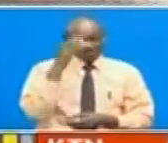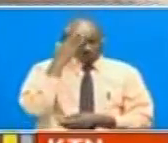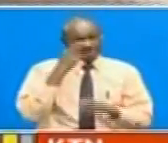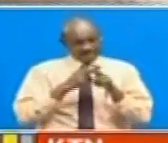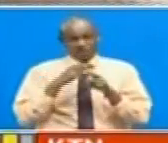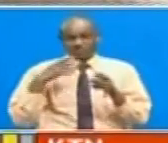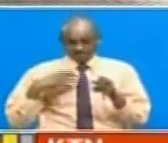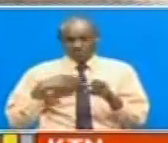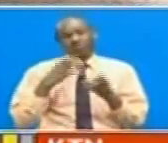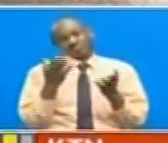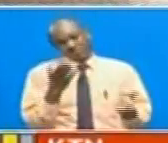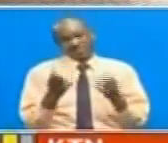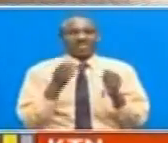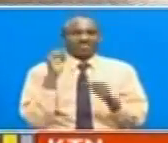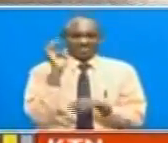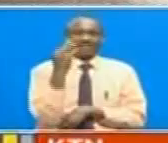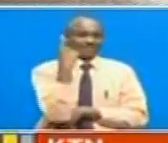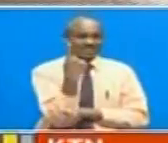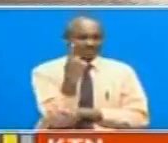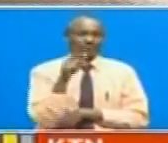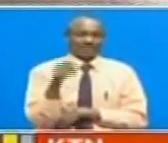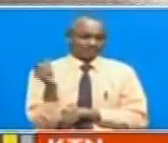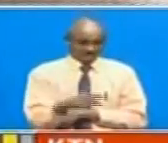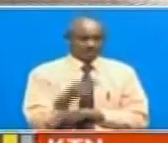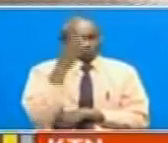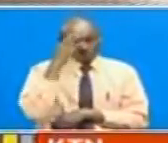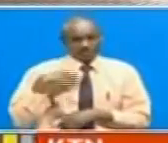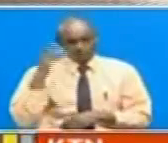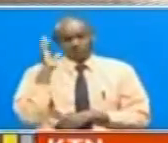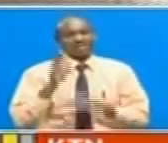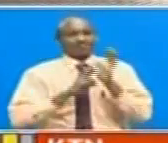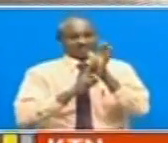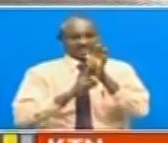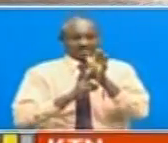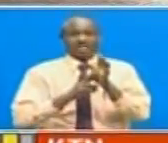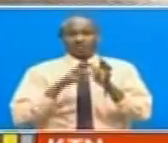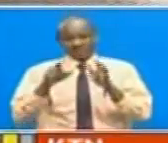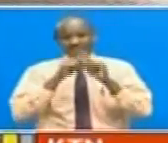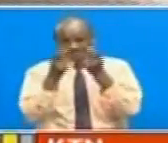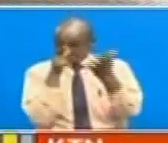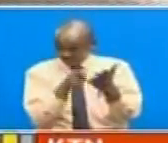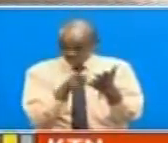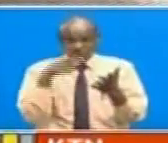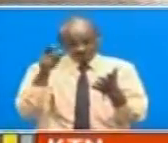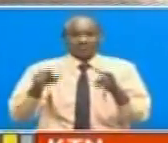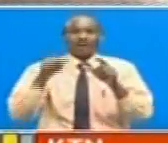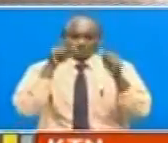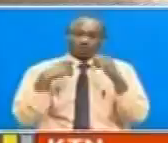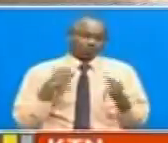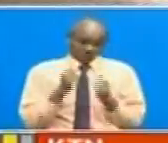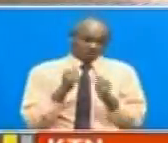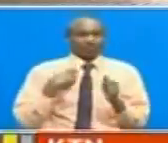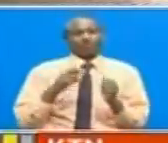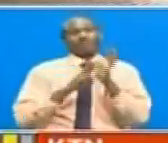names by latest 31st. Of the people they will have now said yes, this is the team that will represent Kenya in the